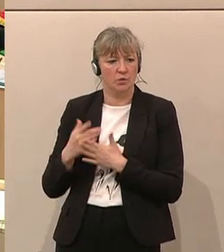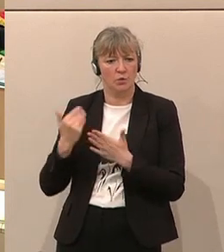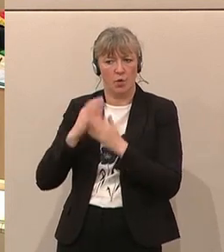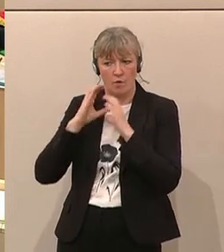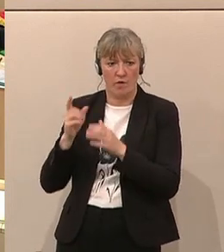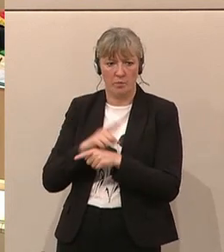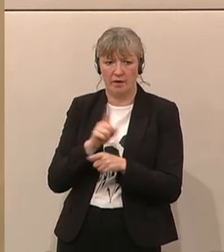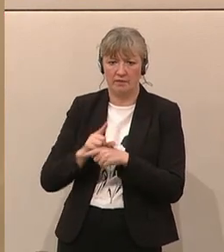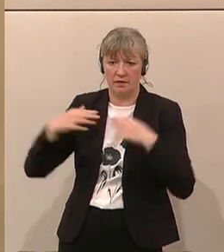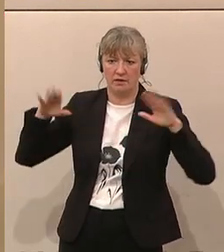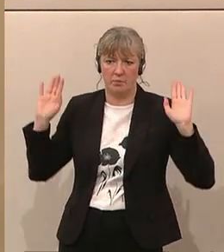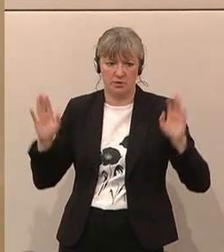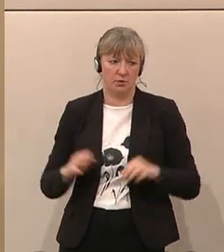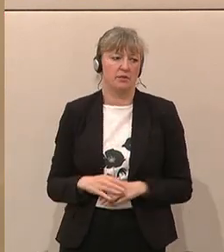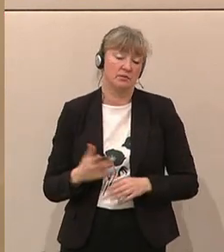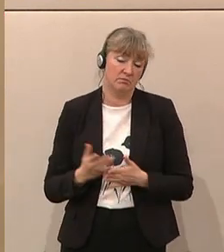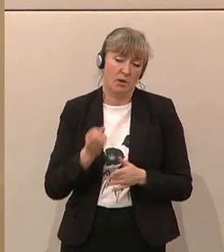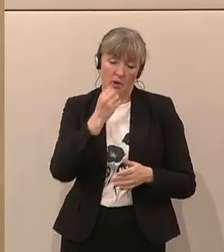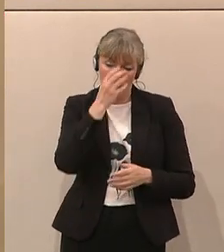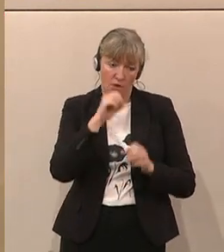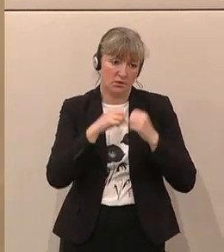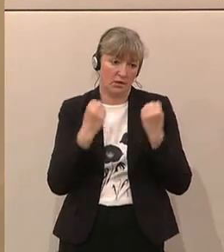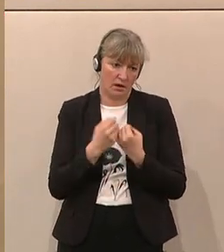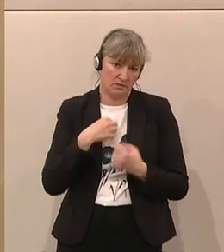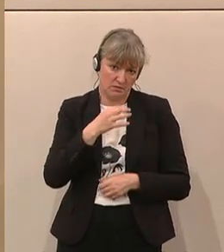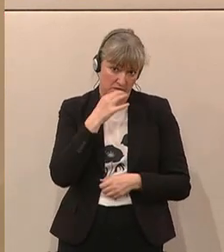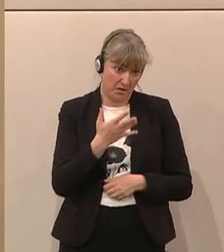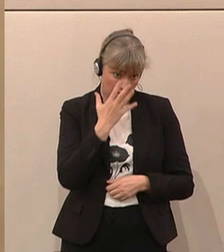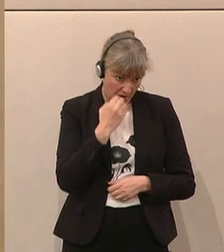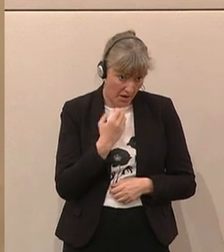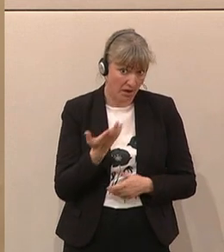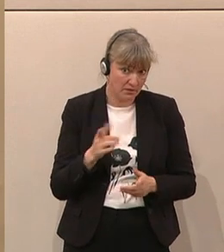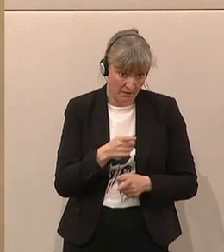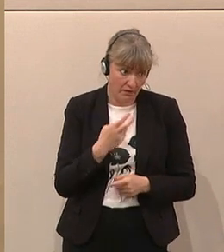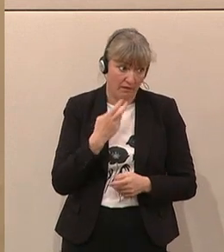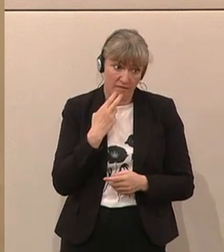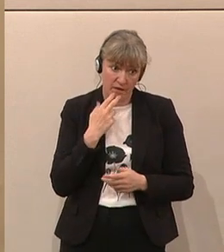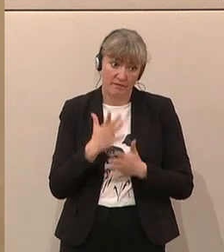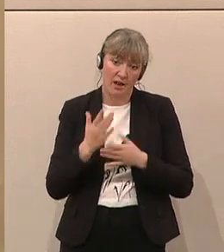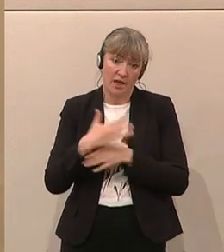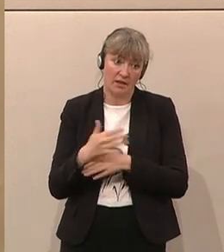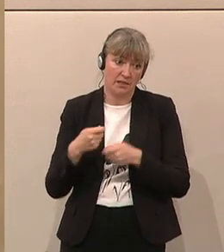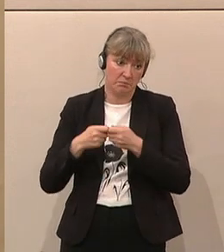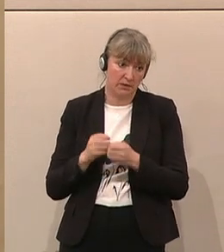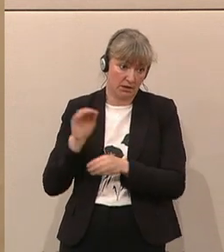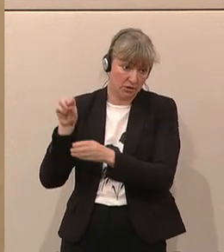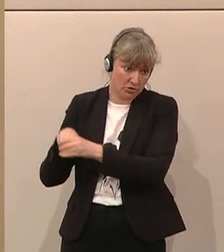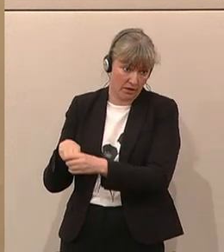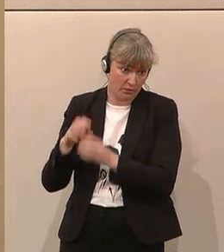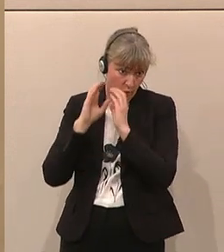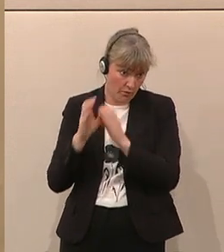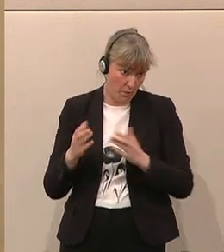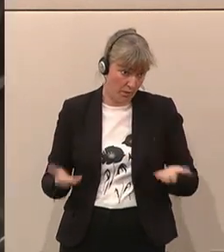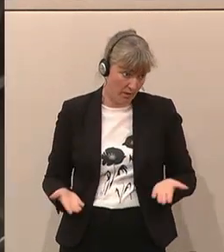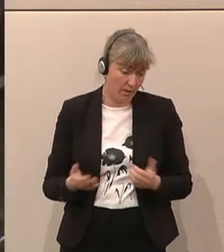ÖVP. Herr Rosenkranz, ich frage Sie ganz ernstens, möchten Sie nicht einmal über eine Gastmitgliedschaft bei der ÖVP nachdenken? Ich